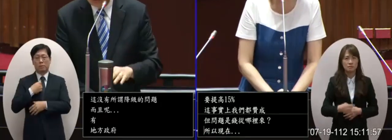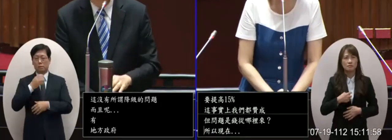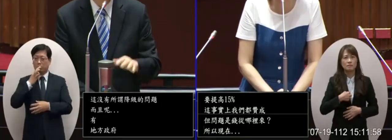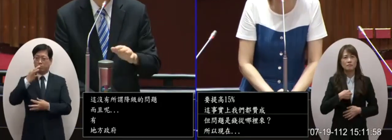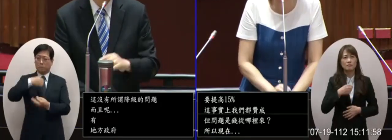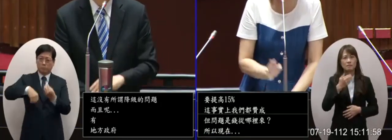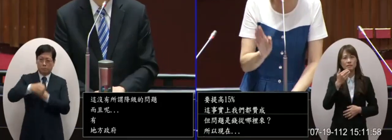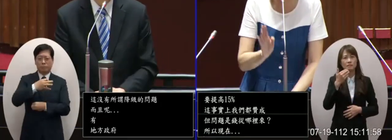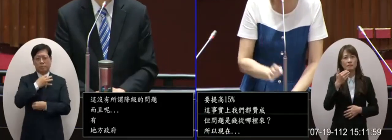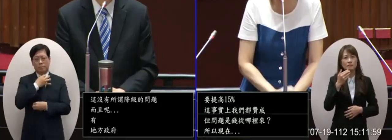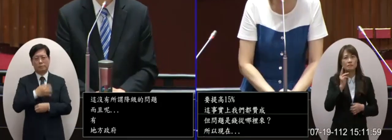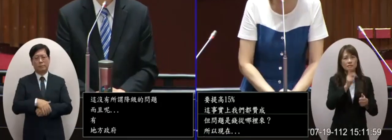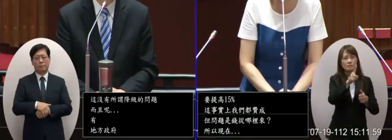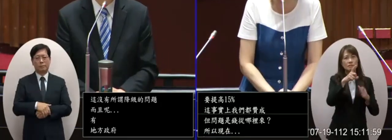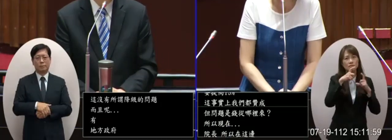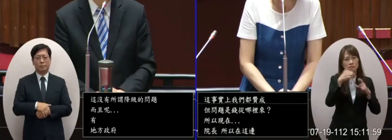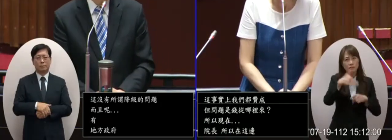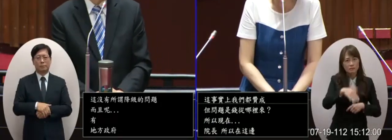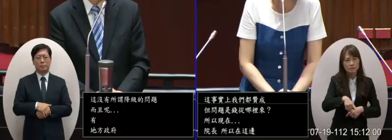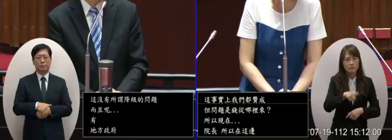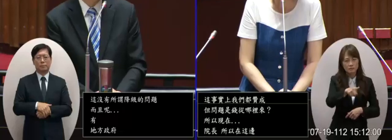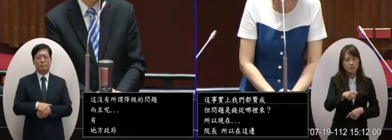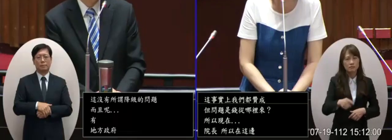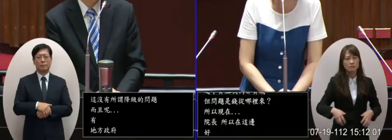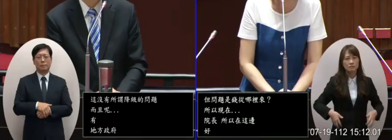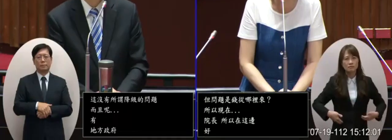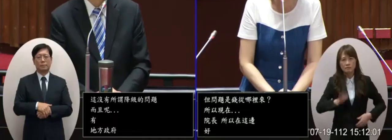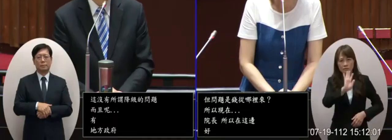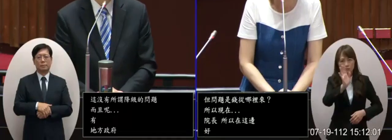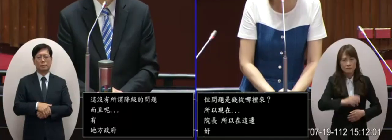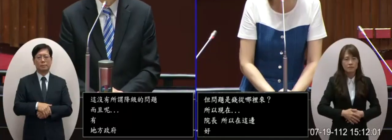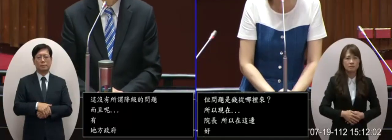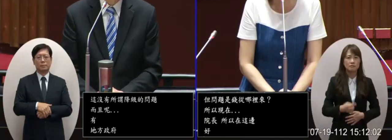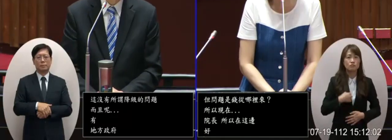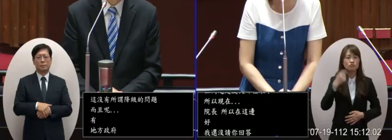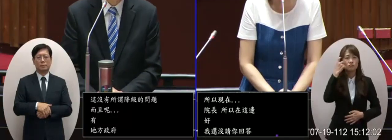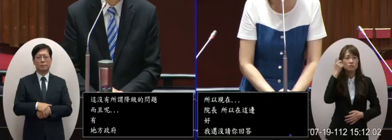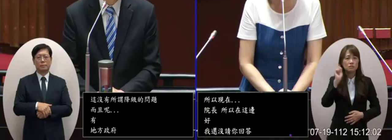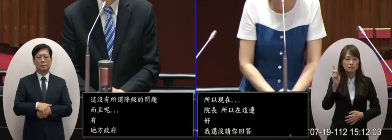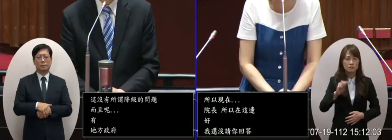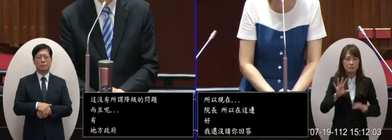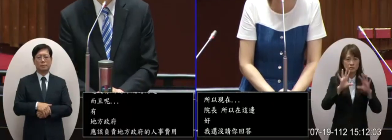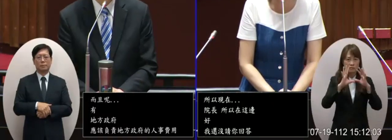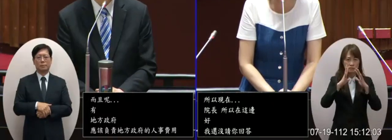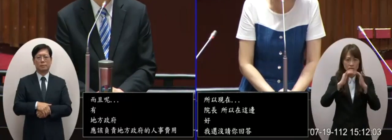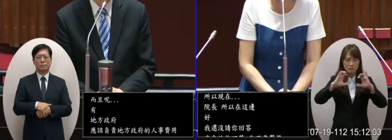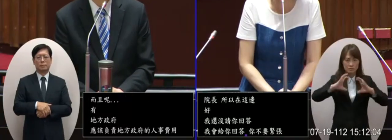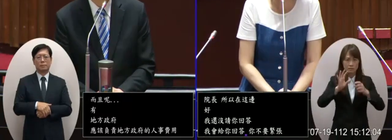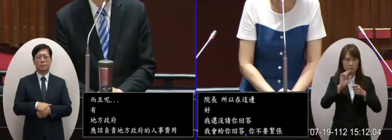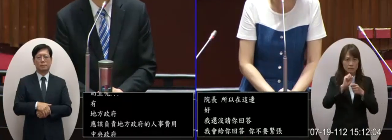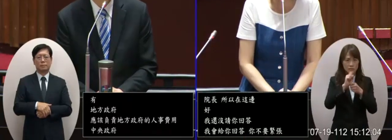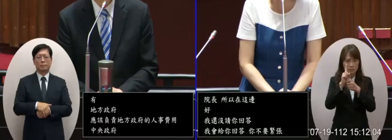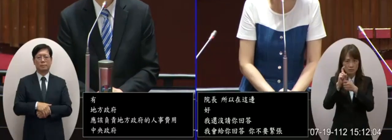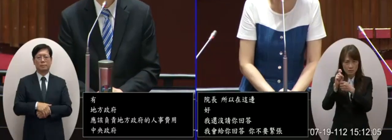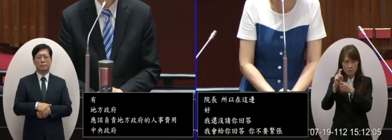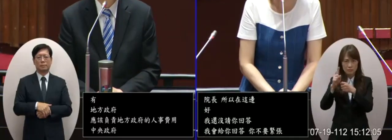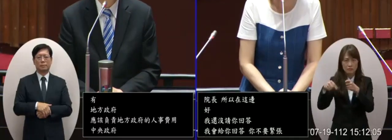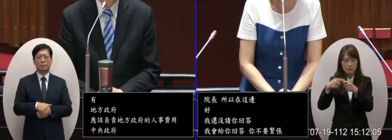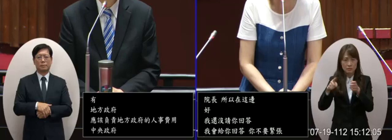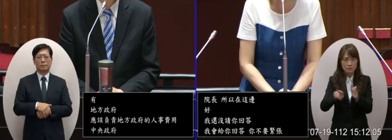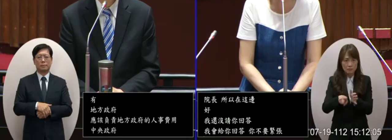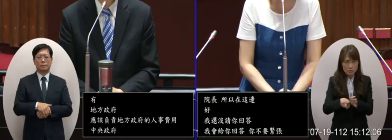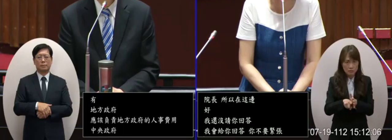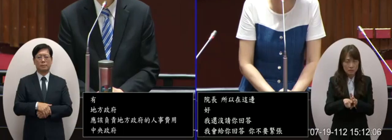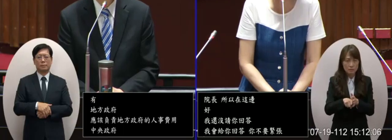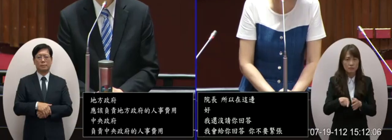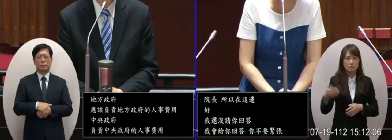请你回答，我会给你回答，你不要紧张。我的意思就是说，因为在民国111年的时候，当时